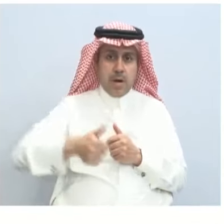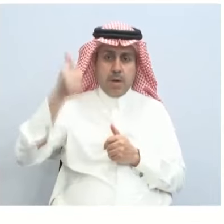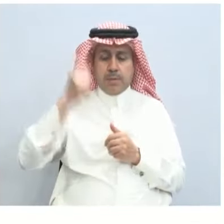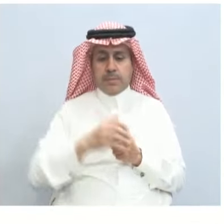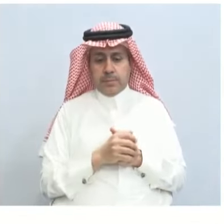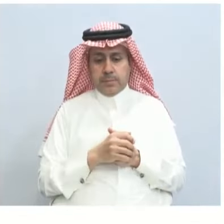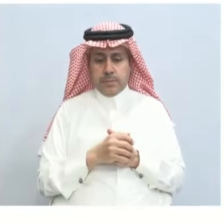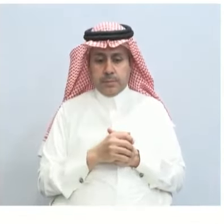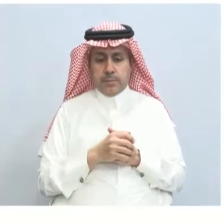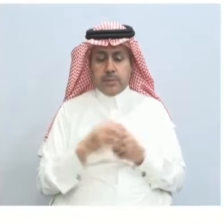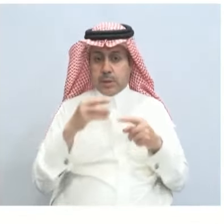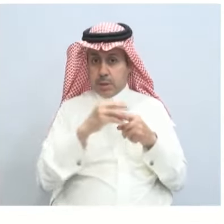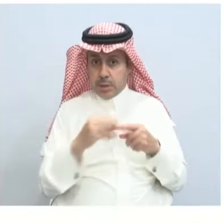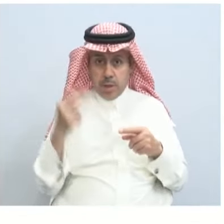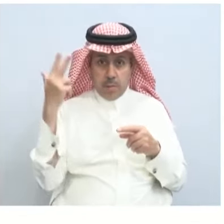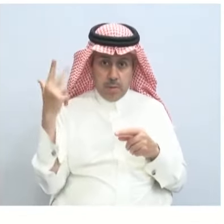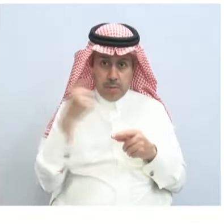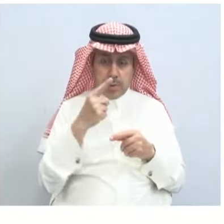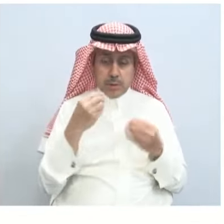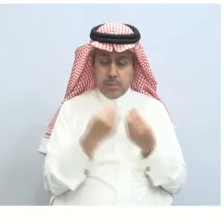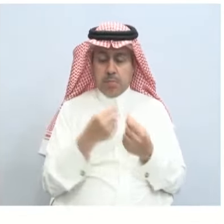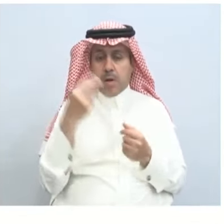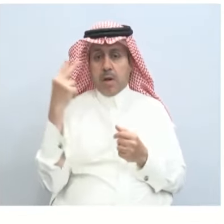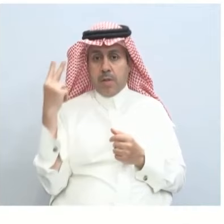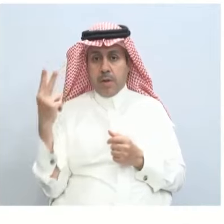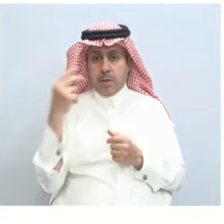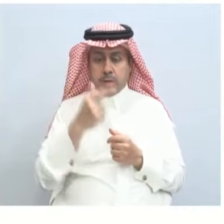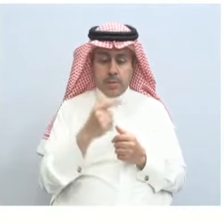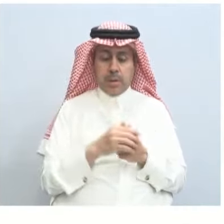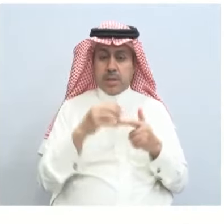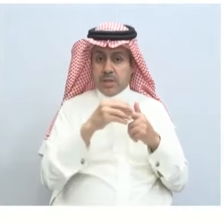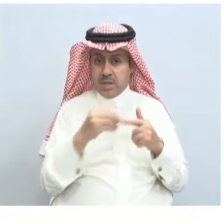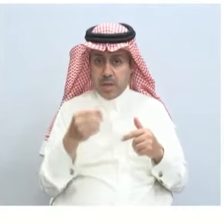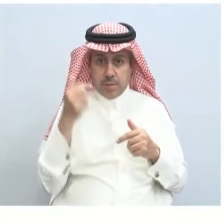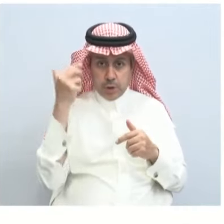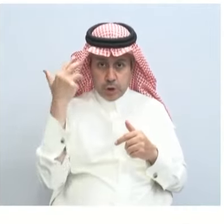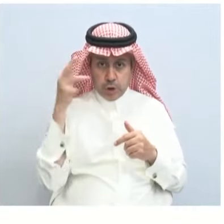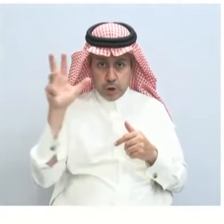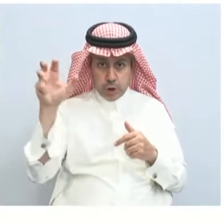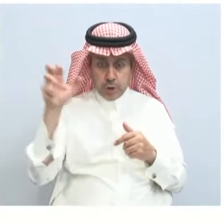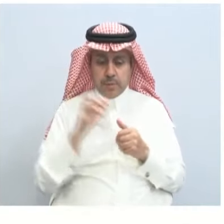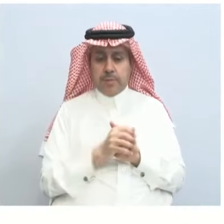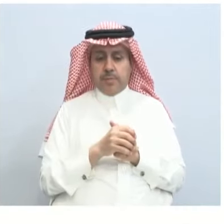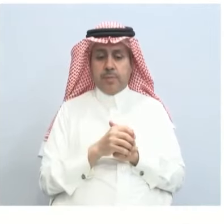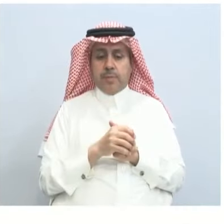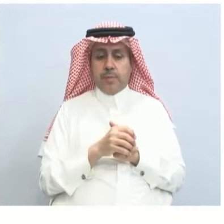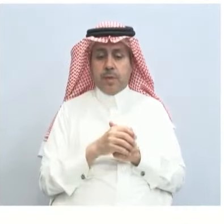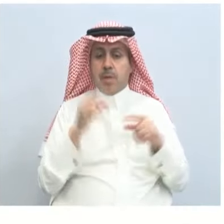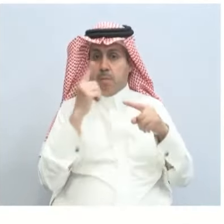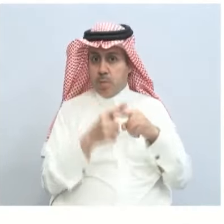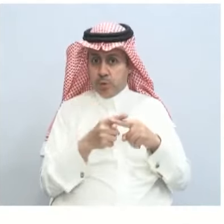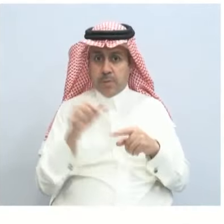اي -1 مع - 72 هذه صارت سال 90 مع السالب اللي بره صارت موجب